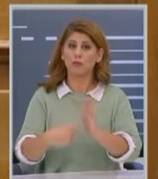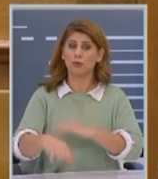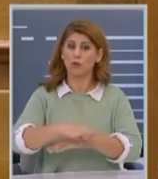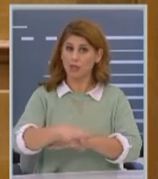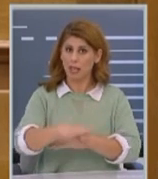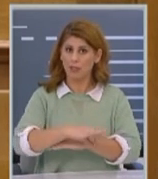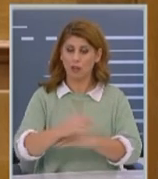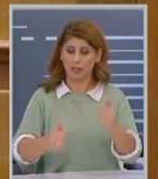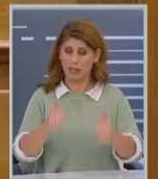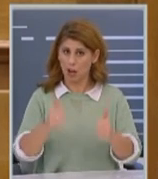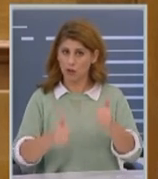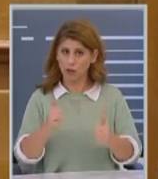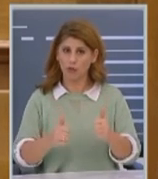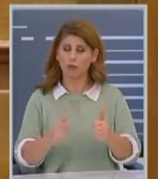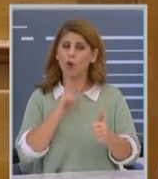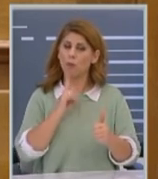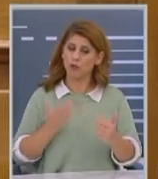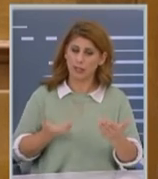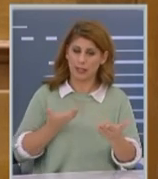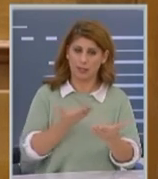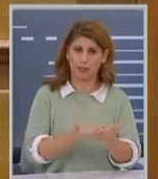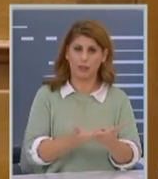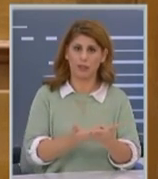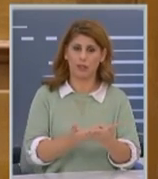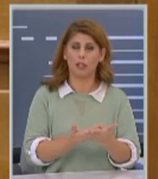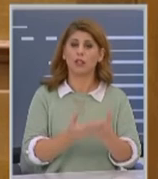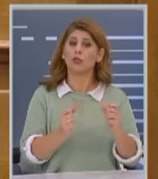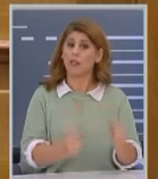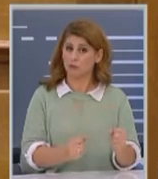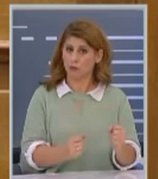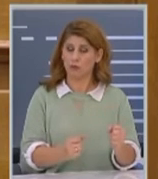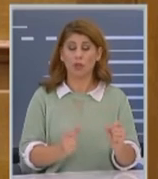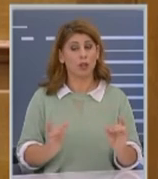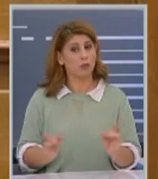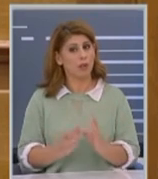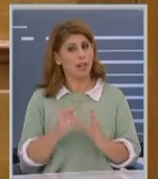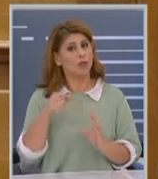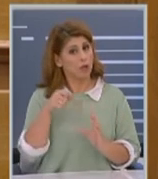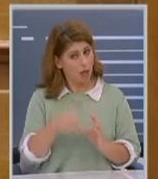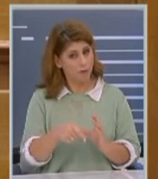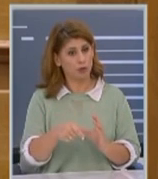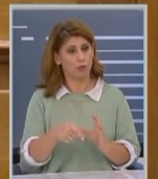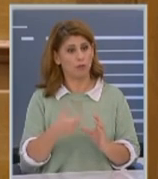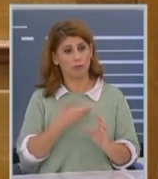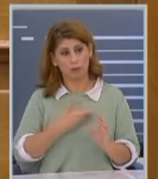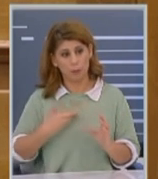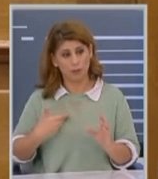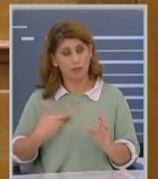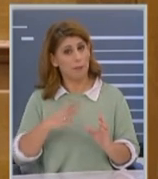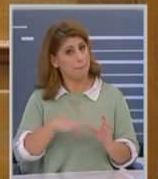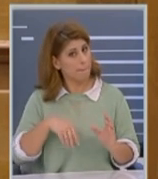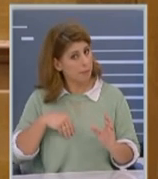μας για την ανταγωνιστικότητα όπως έχει κατατεθεί στους θεσμούς, και τουλάχιστον αυτό που εμείς